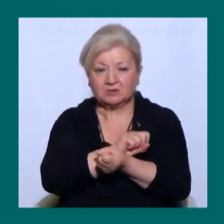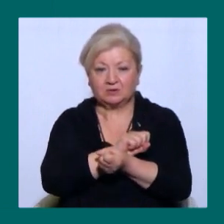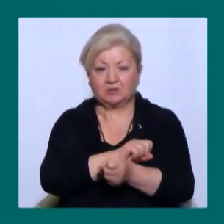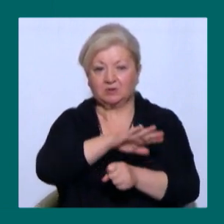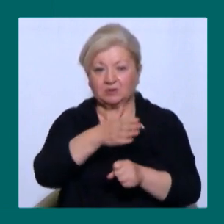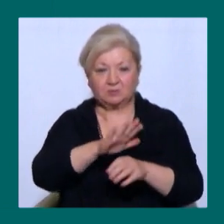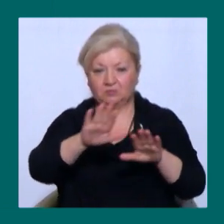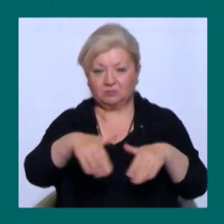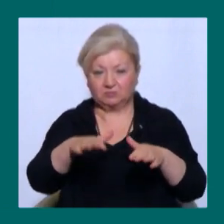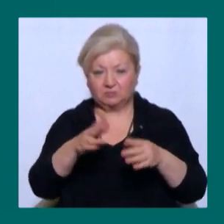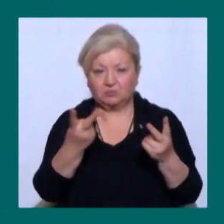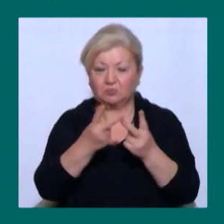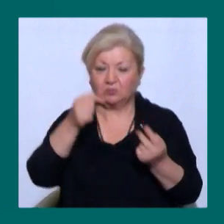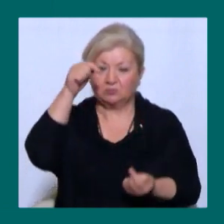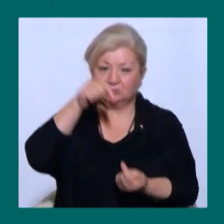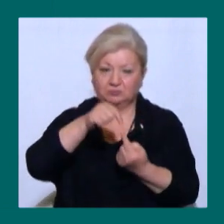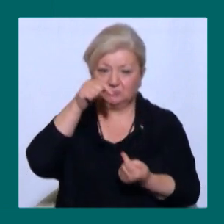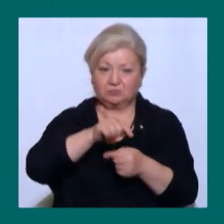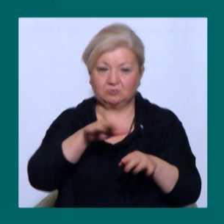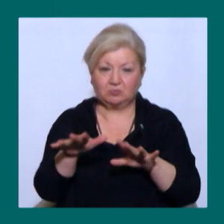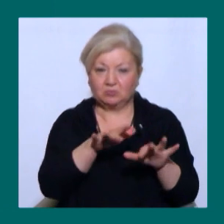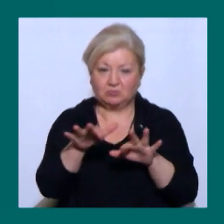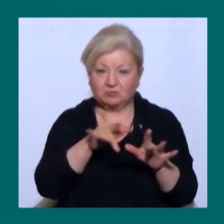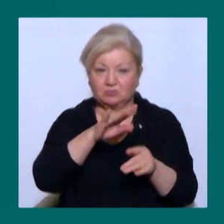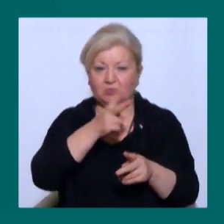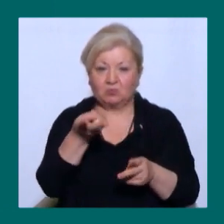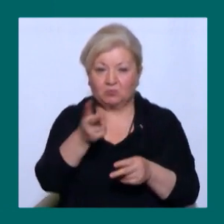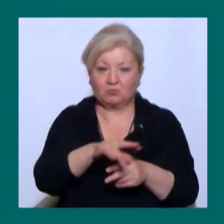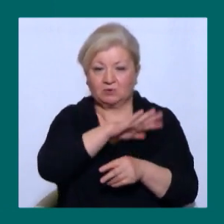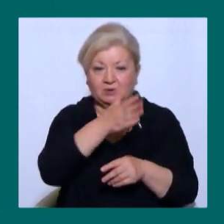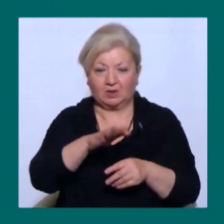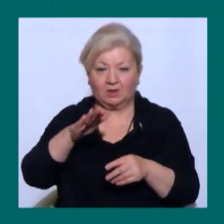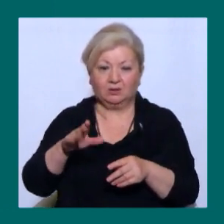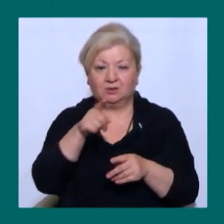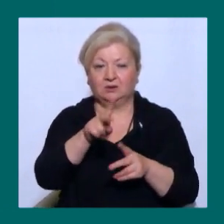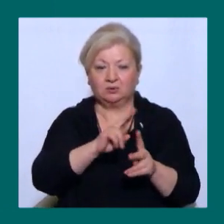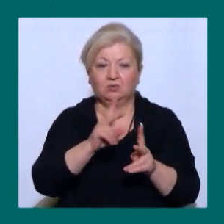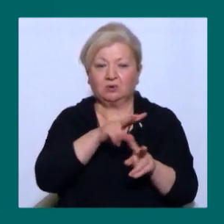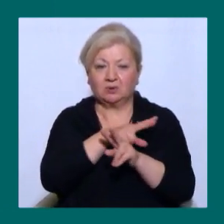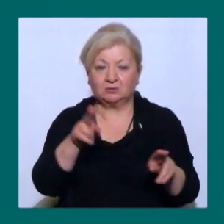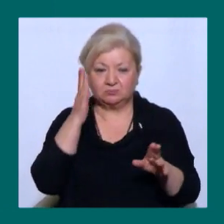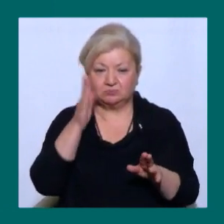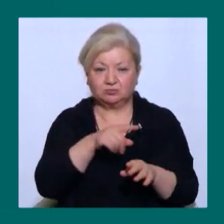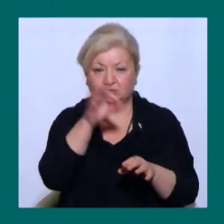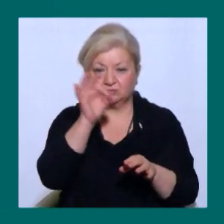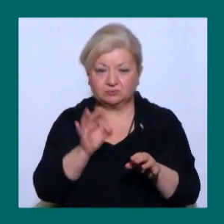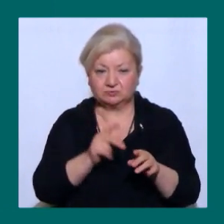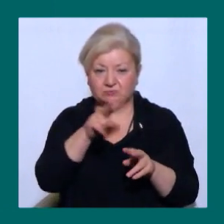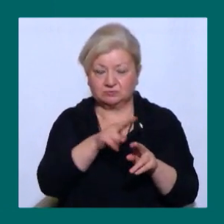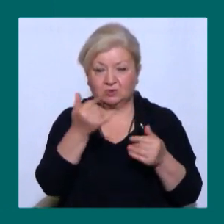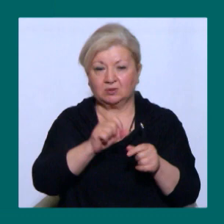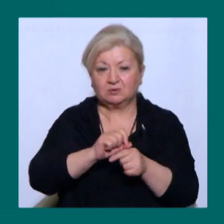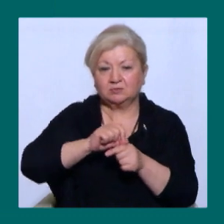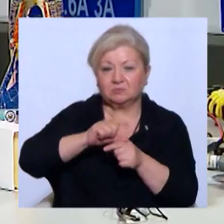ორი ტალღა, რომელთაც ექნება ერთი და იგივე სიხშირე. აი, კვანძების რაოდენობა გაიზარდა, ყოველ ნახევარ ტალღაში ერთხელ არის